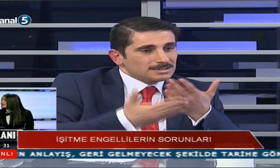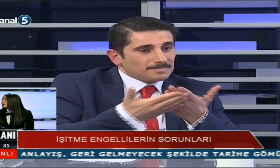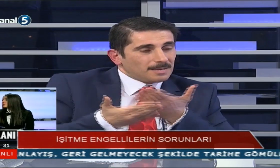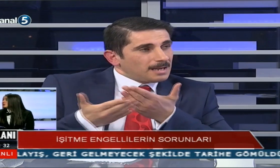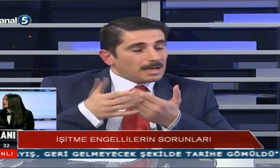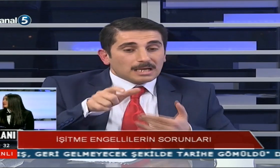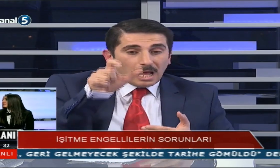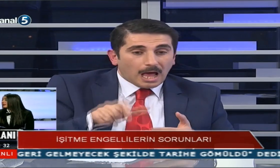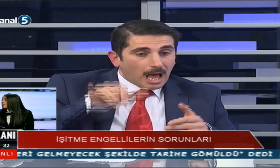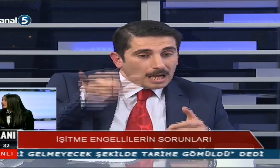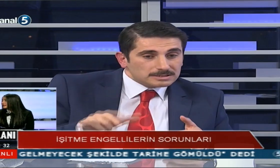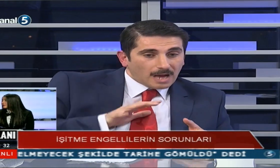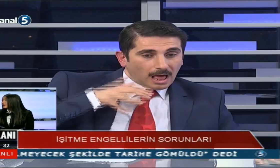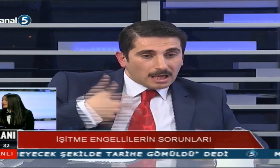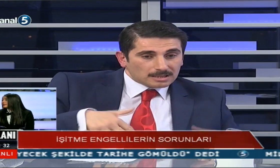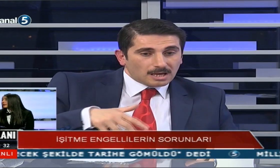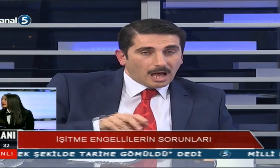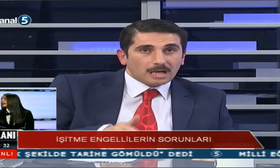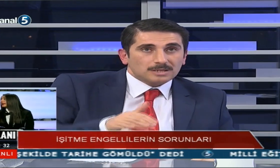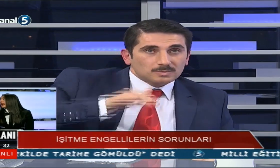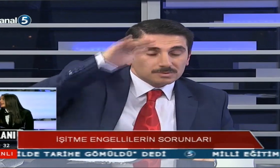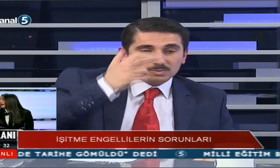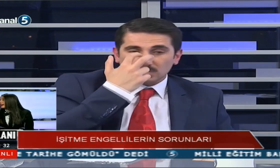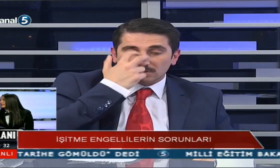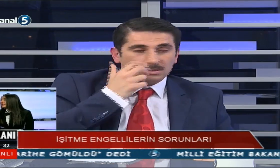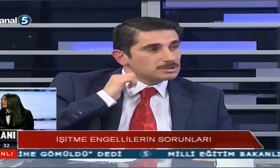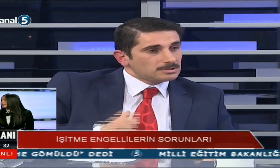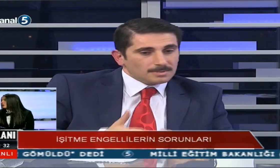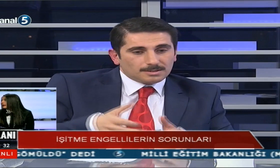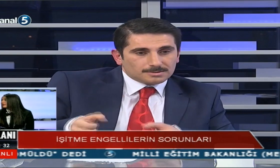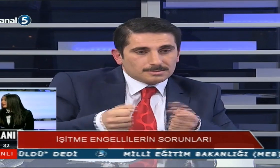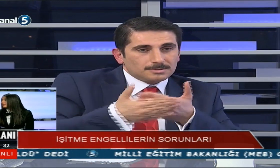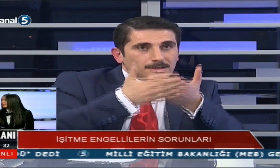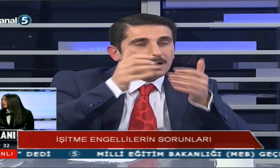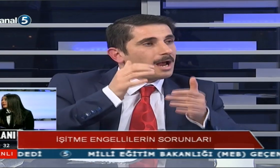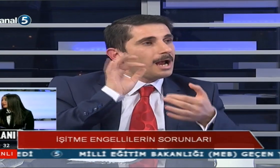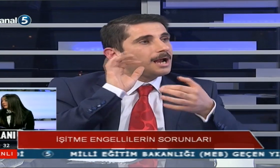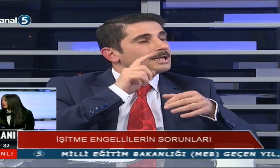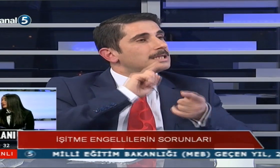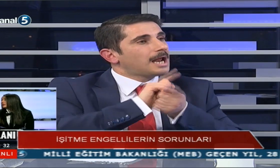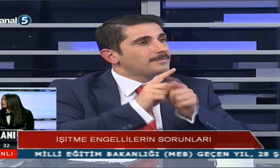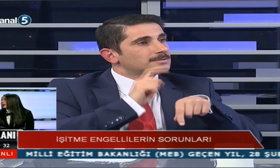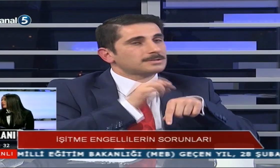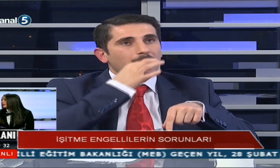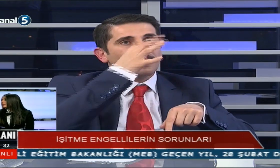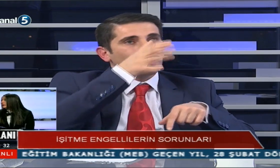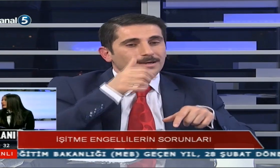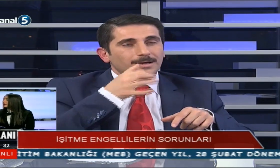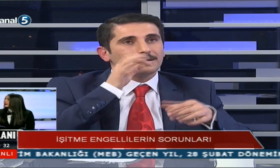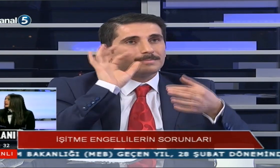atılması. Biraz önce de filmden bahsettiğim gibi aslında gerçek hayatın kesiti olan filmdir imza